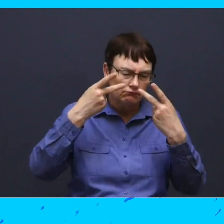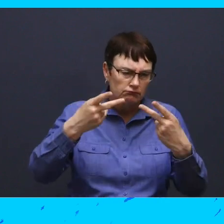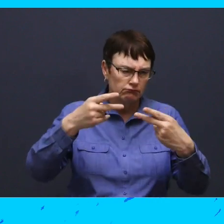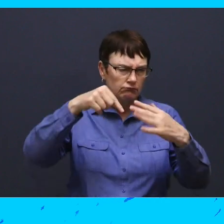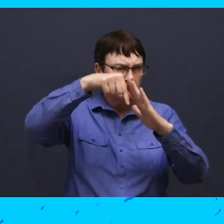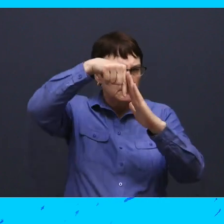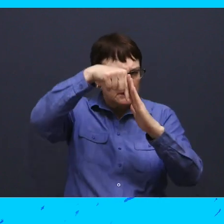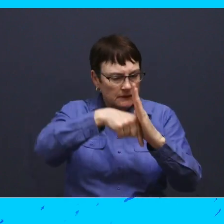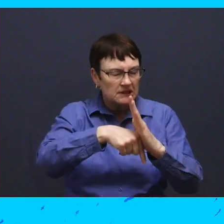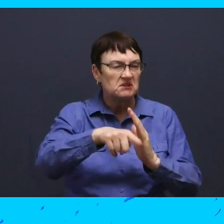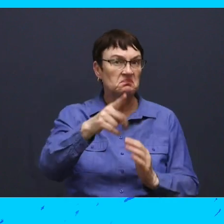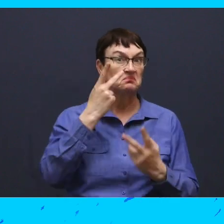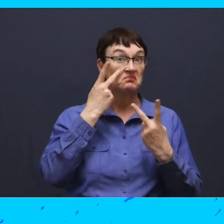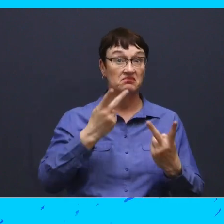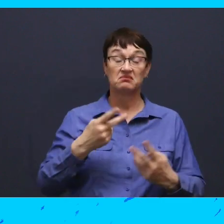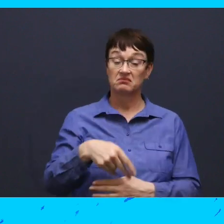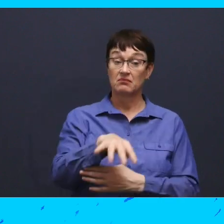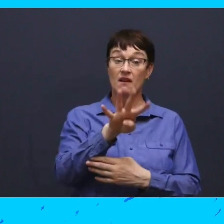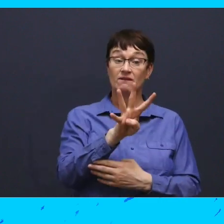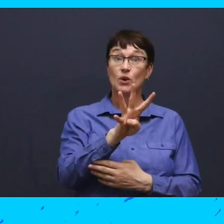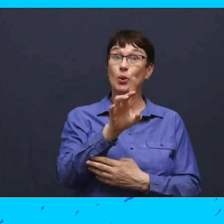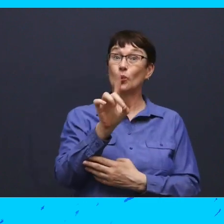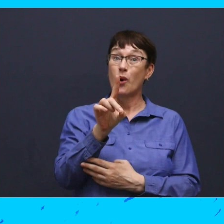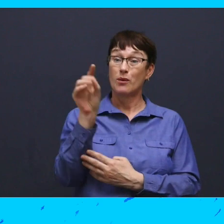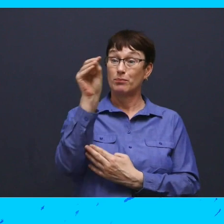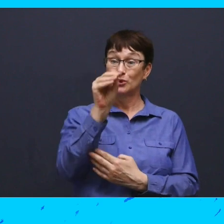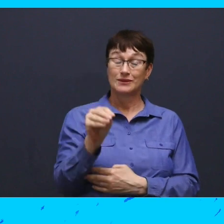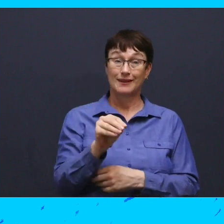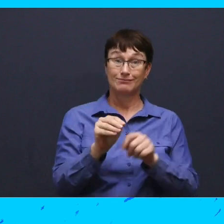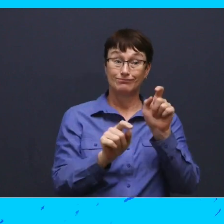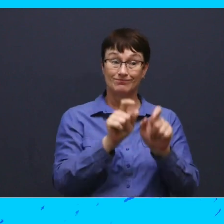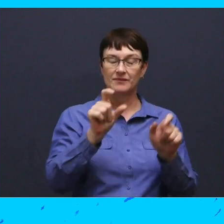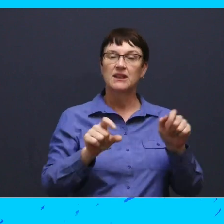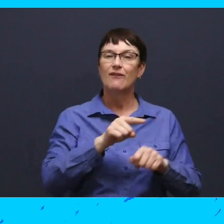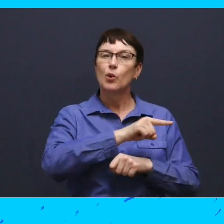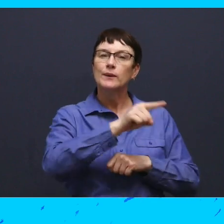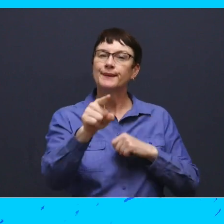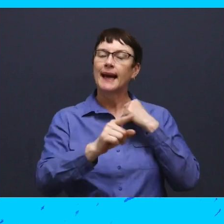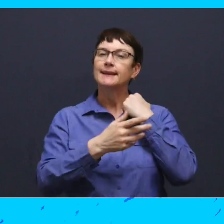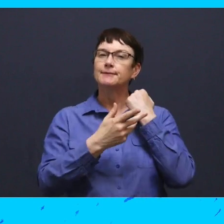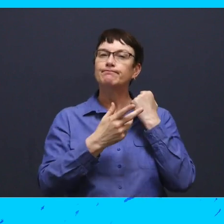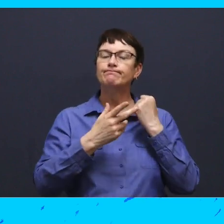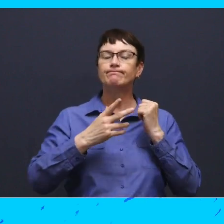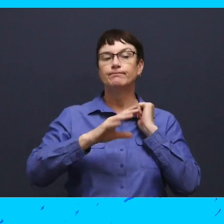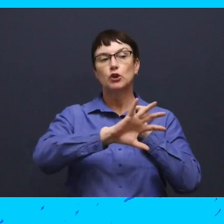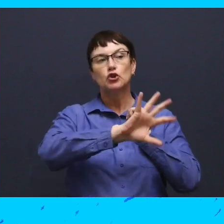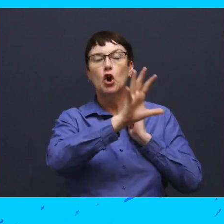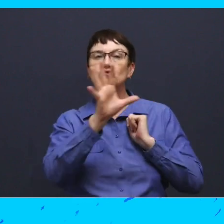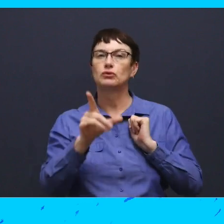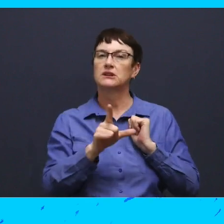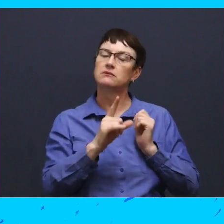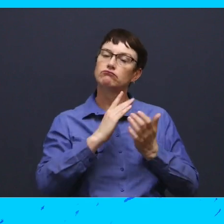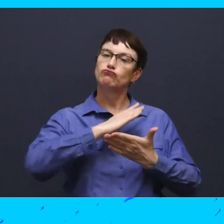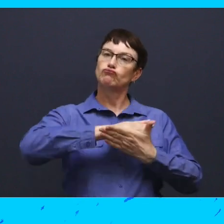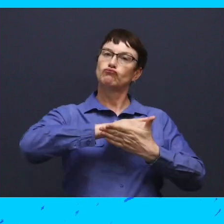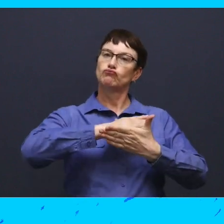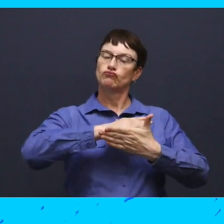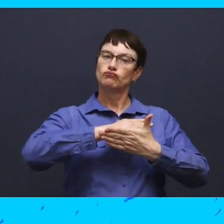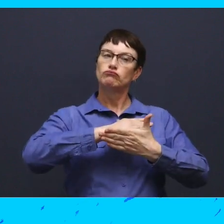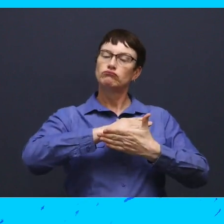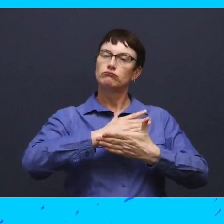et seulement comparé à 22% dans les pays à revenus plus